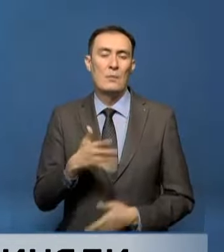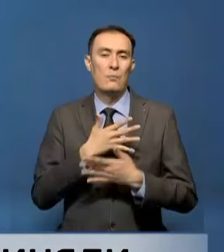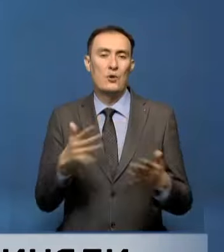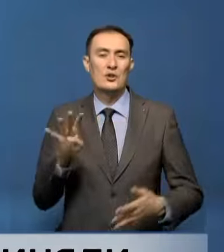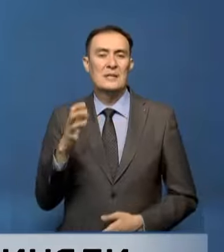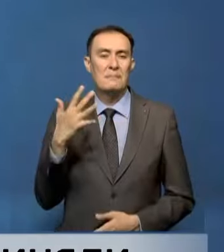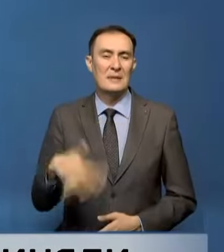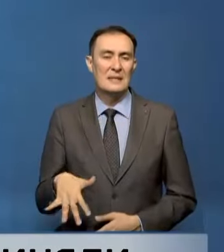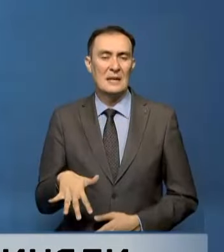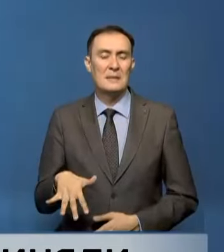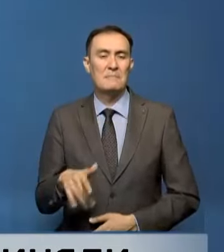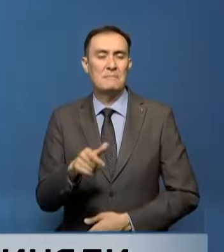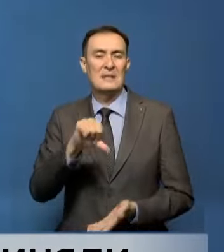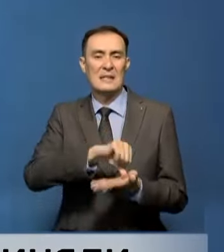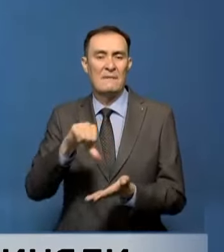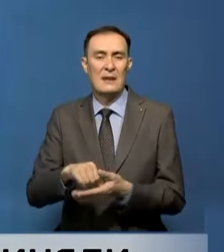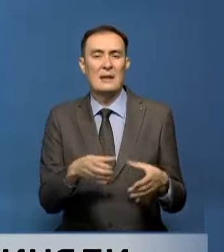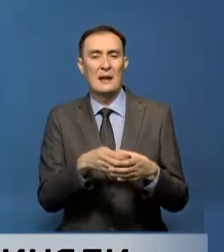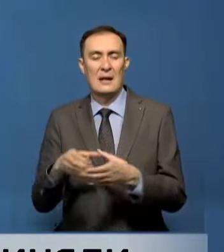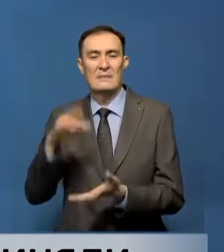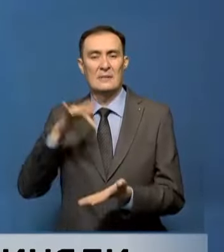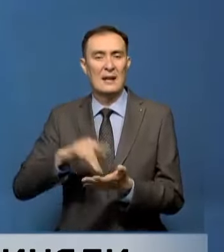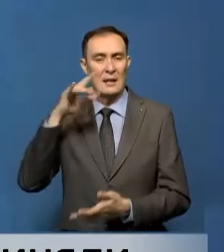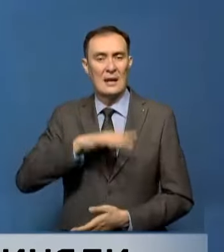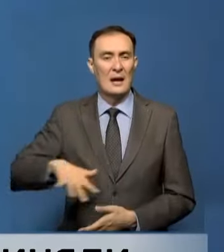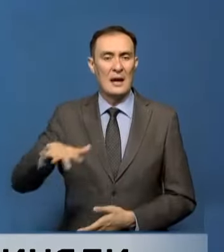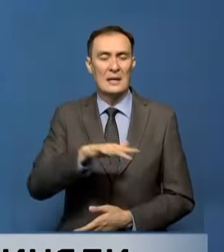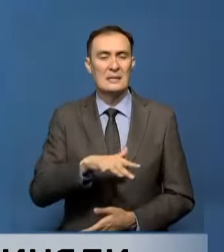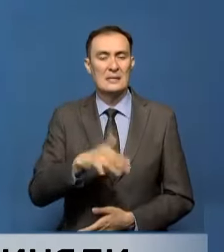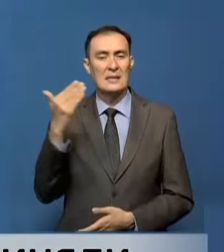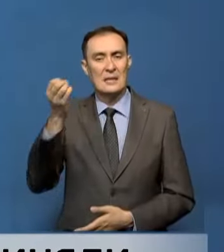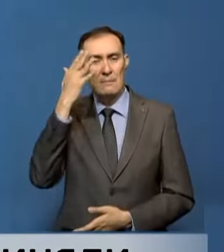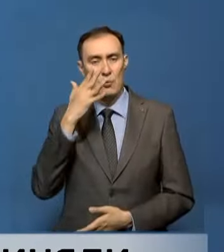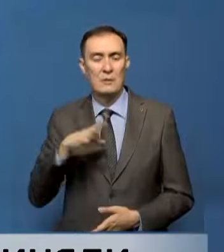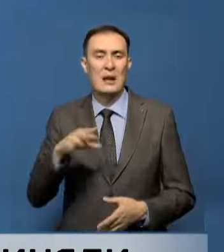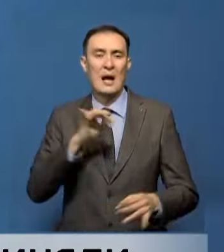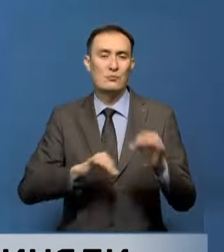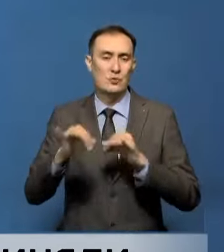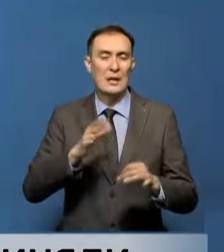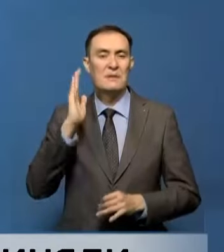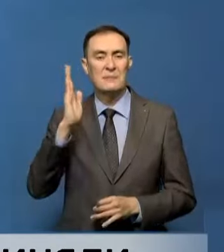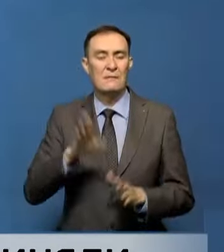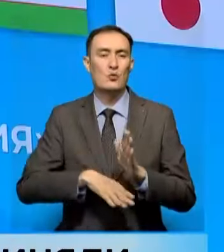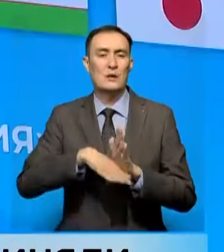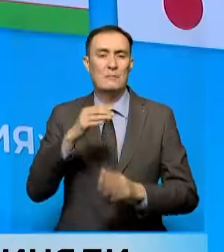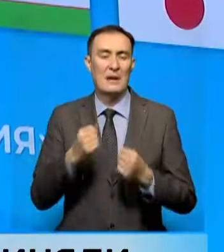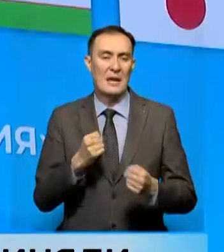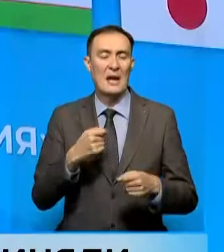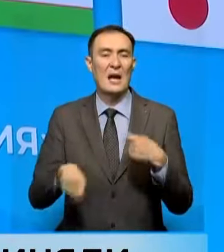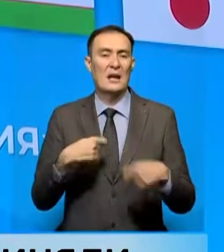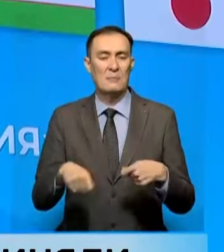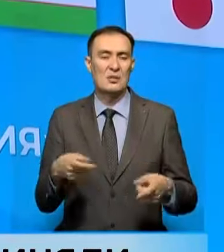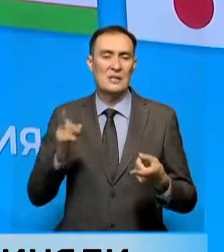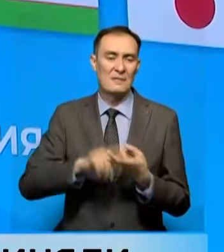Более 450 представителей делегаций стран Центральноазиатского региона и Японии обсудили перспективы укрепления